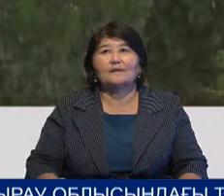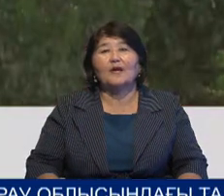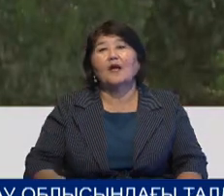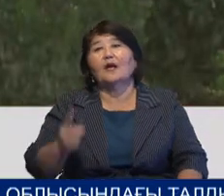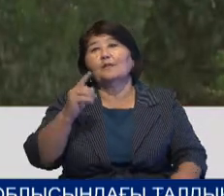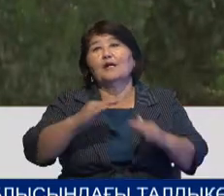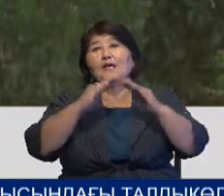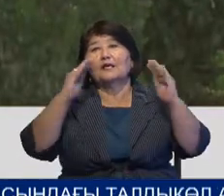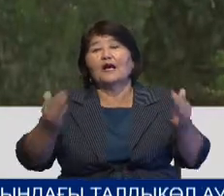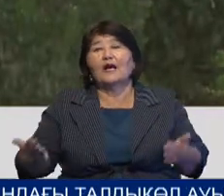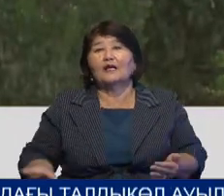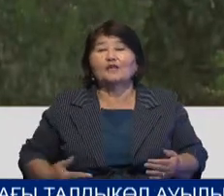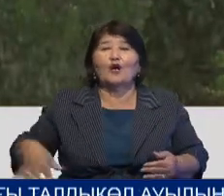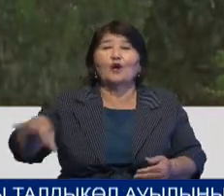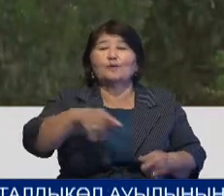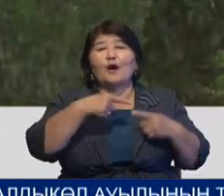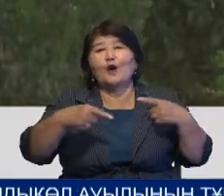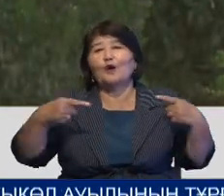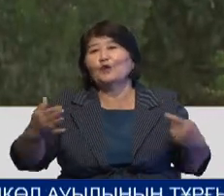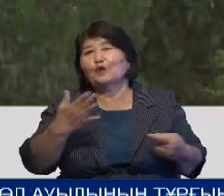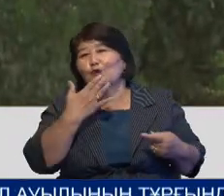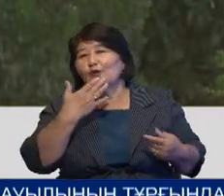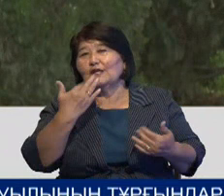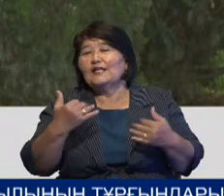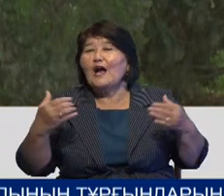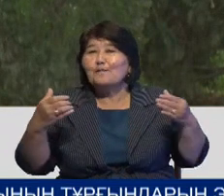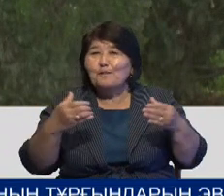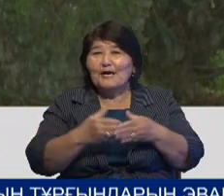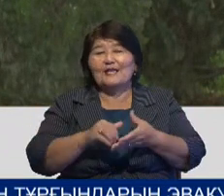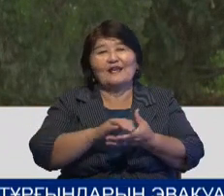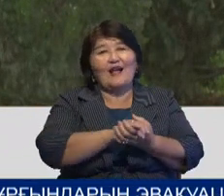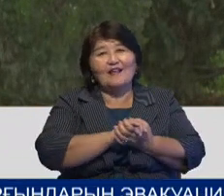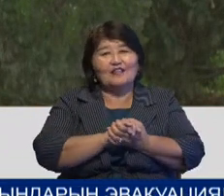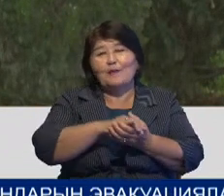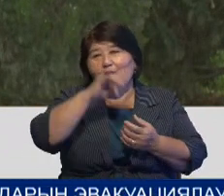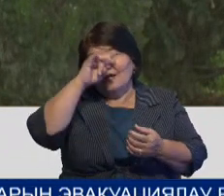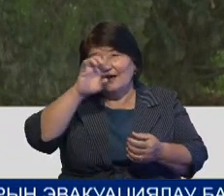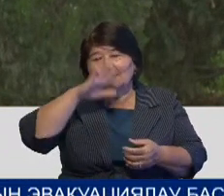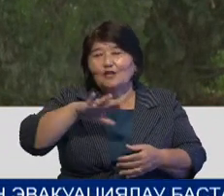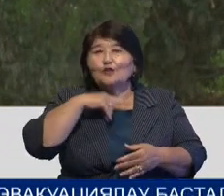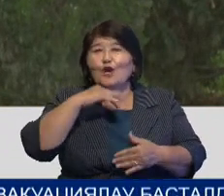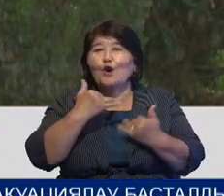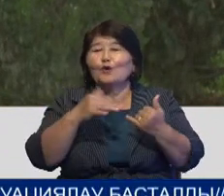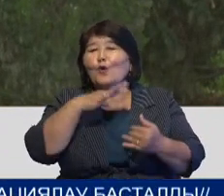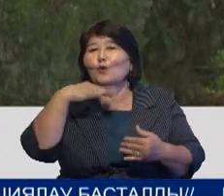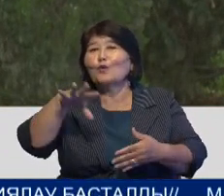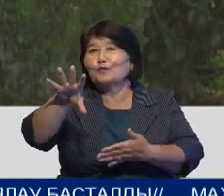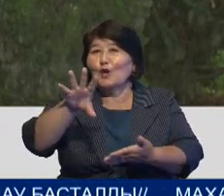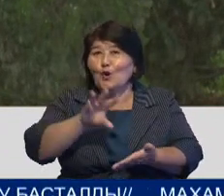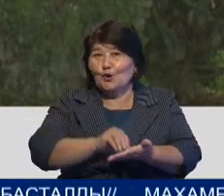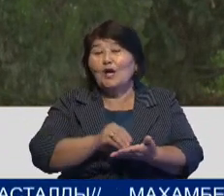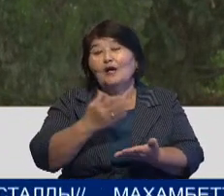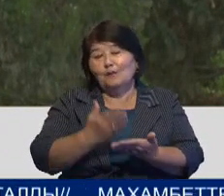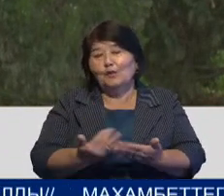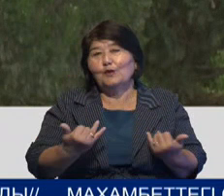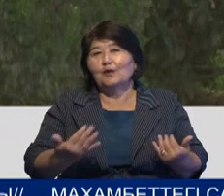Шаңырақ астында өмір сүріп жатқан түрлі ұлт пен ұлыстың бірлігі, ынтымағы, қазақ еліне деген құрметі көпке үлгі. Өйткені